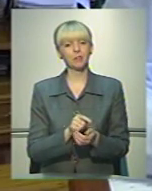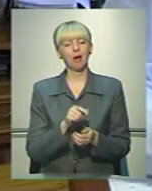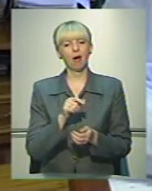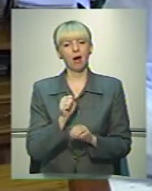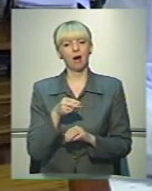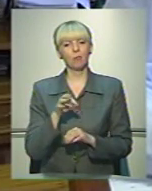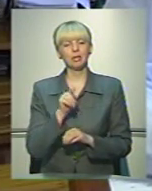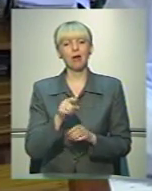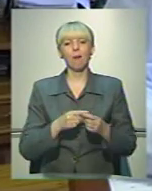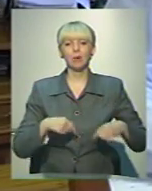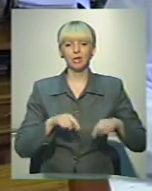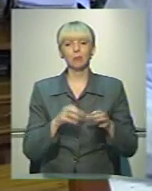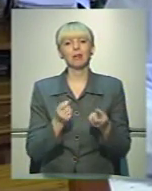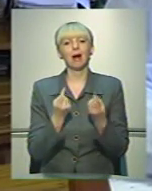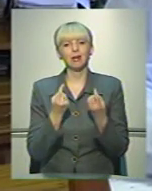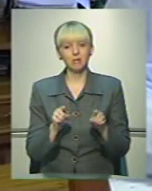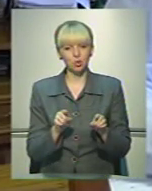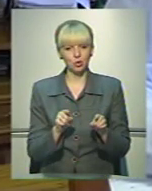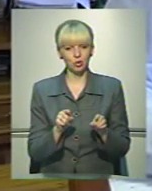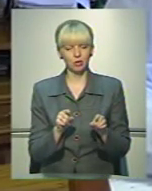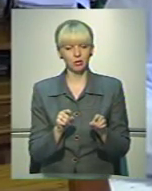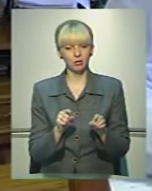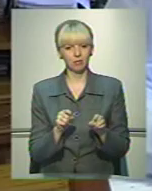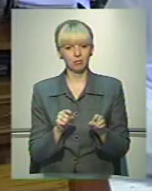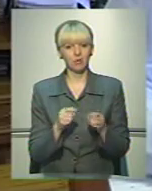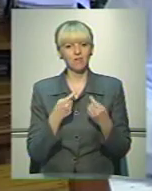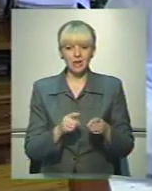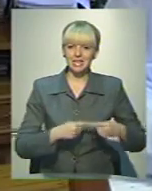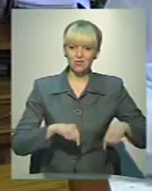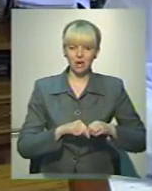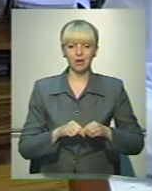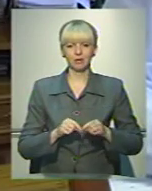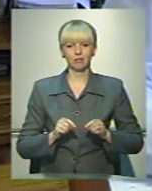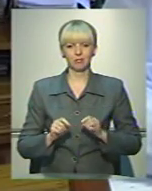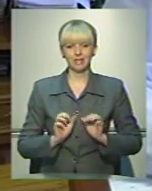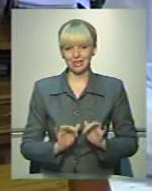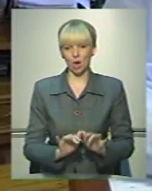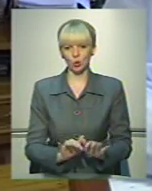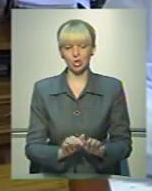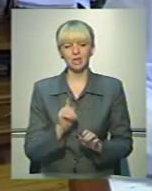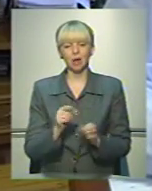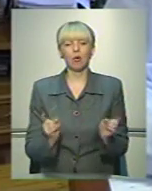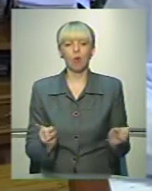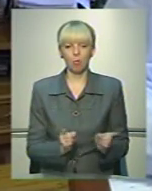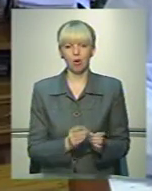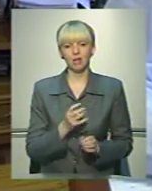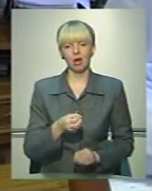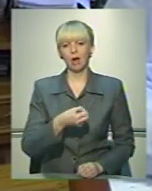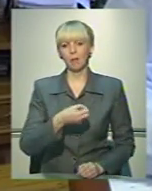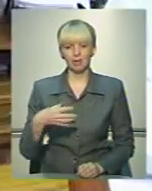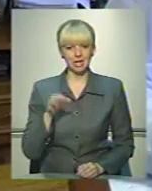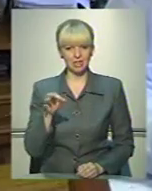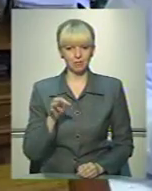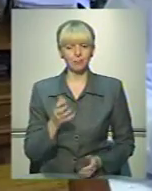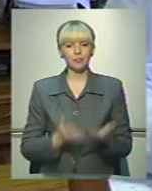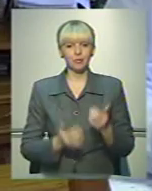по тій категорії на інших, в інших сферах діяльності, там обмежується на